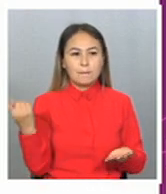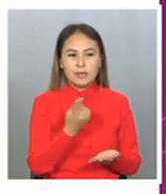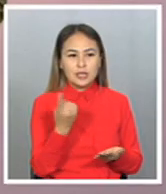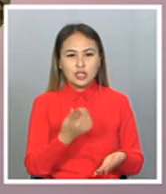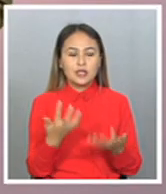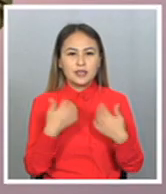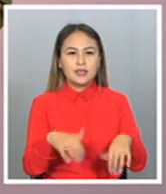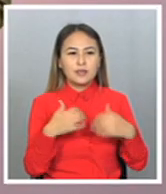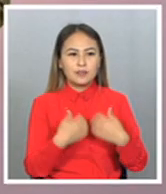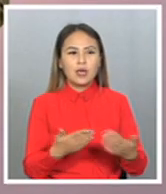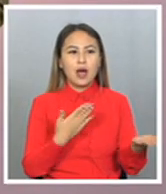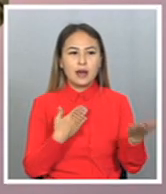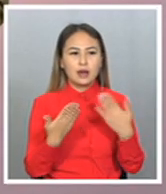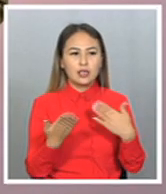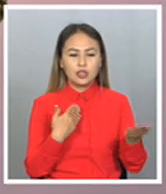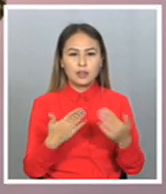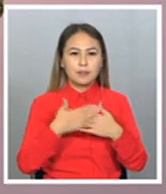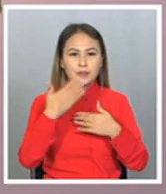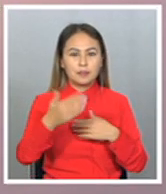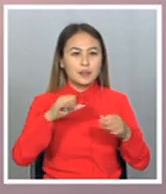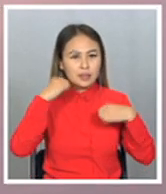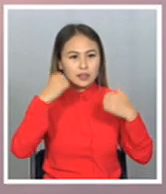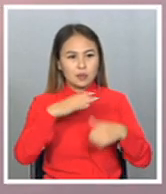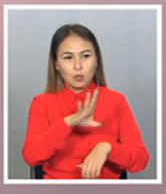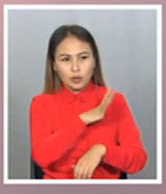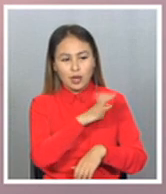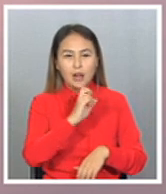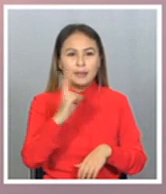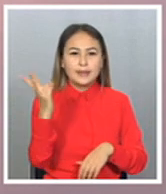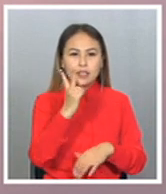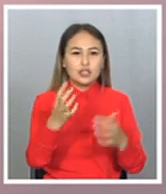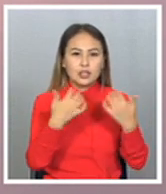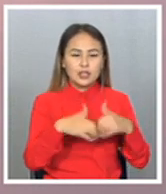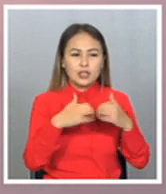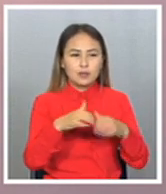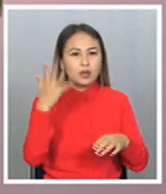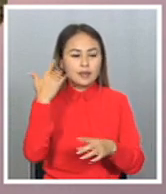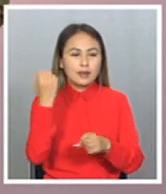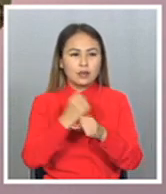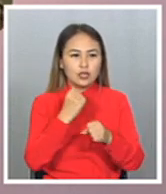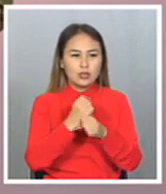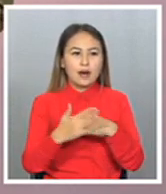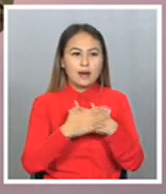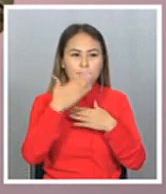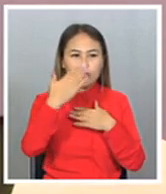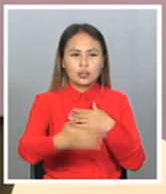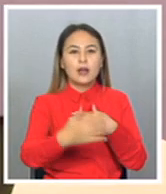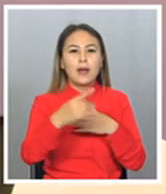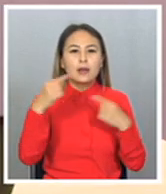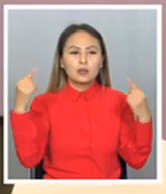есепте арақашықтық белгісіз болды, ал екінші есеп құрастырғанда арақашықтық